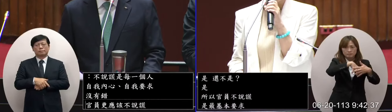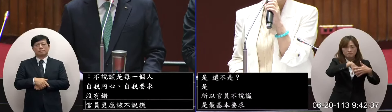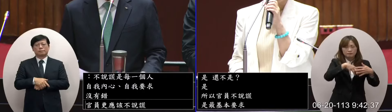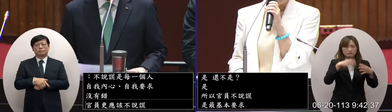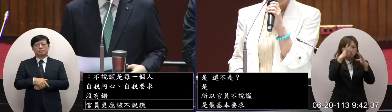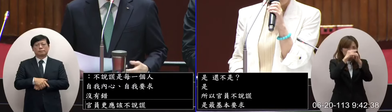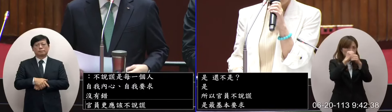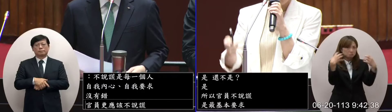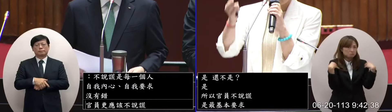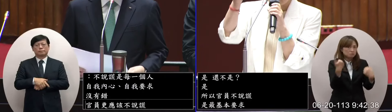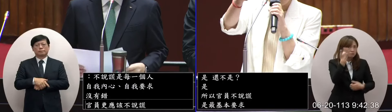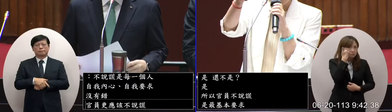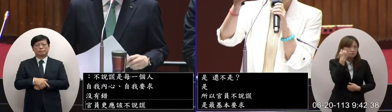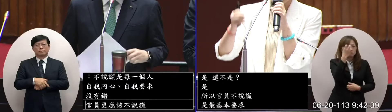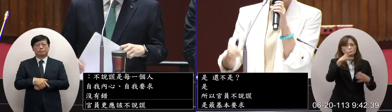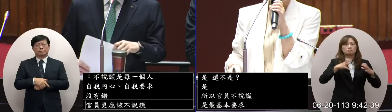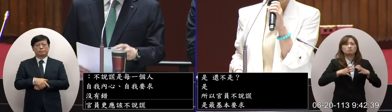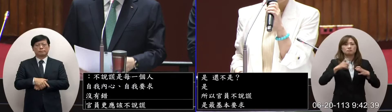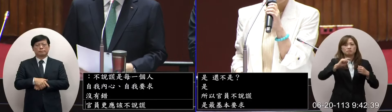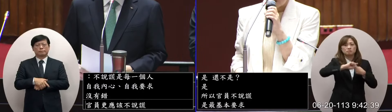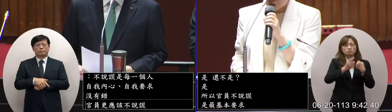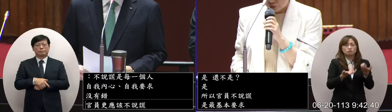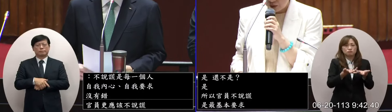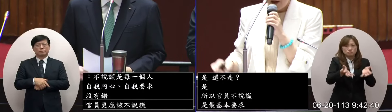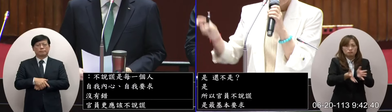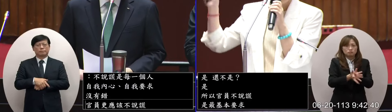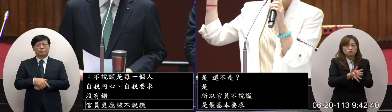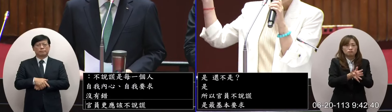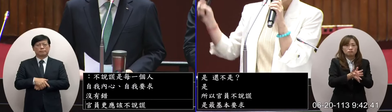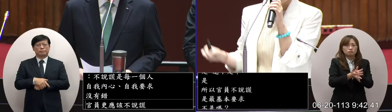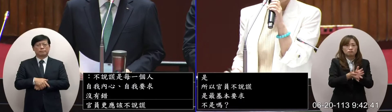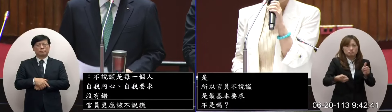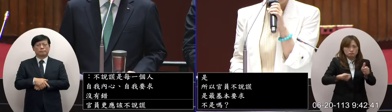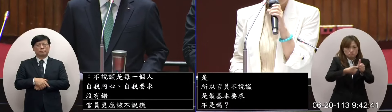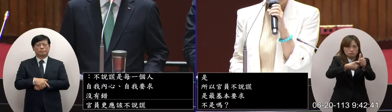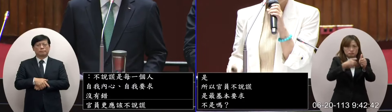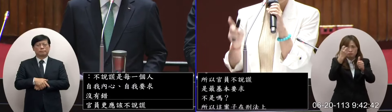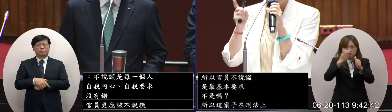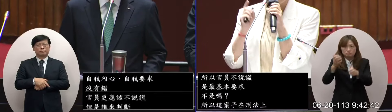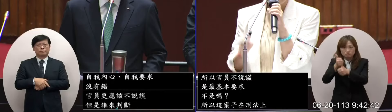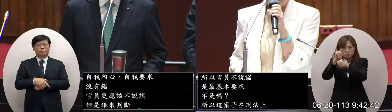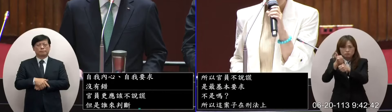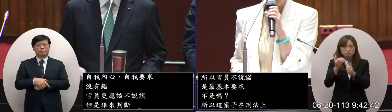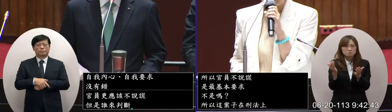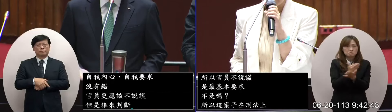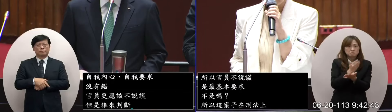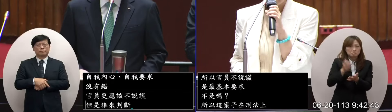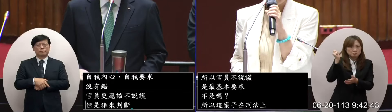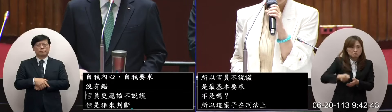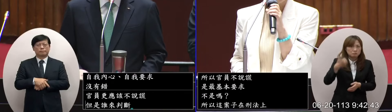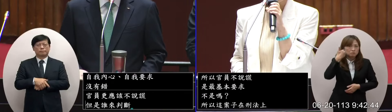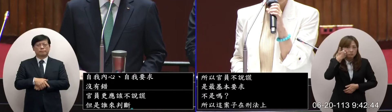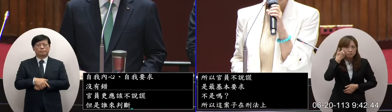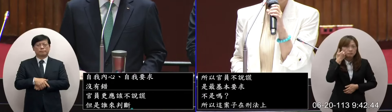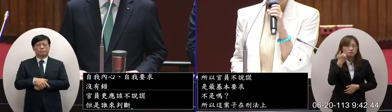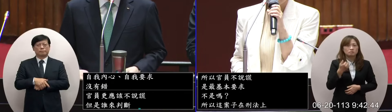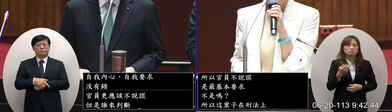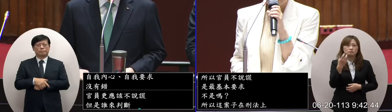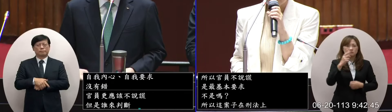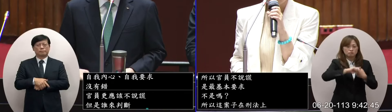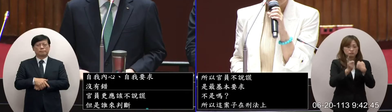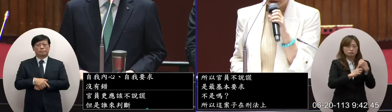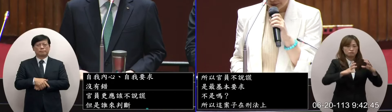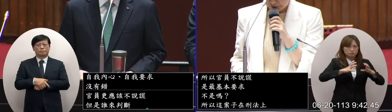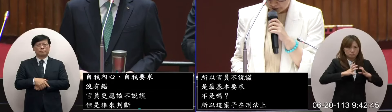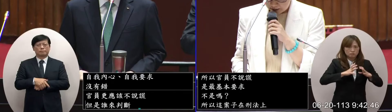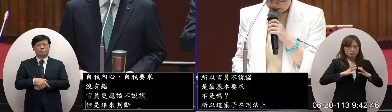查者是检察官，是你法务部所辖的检察署，判断者是法官，不是立法委员，请不要再